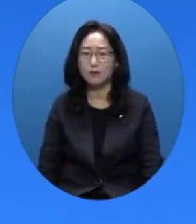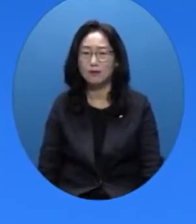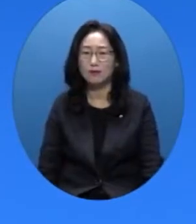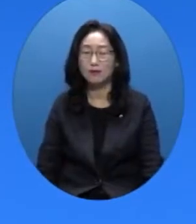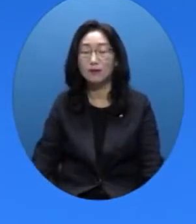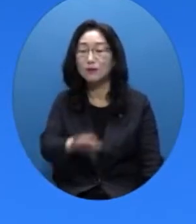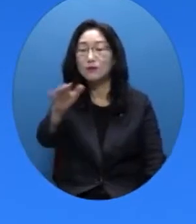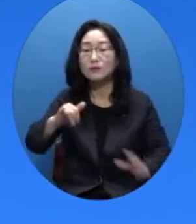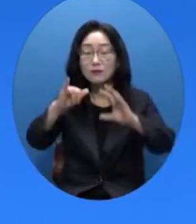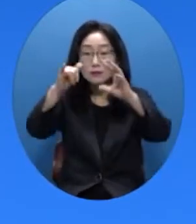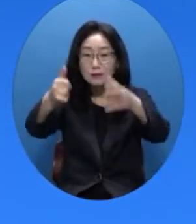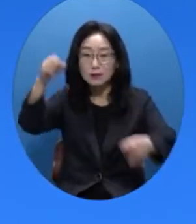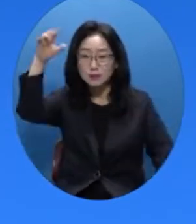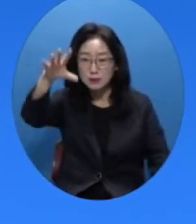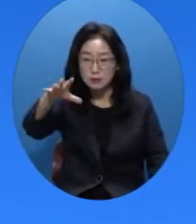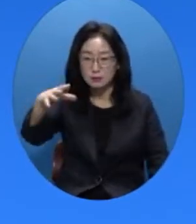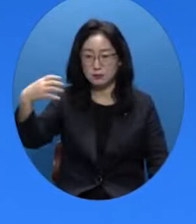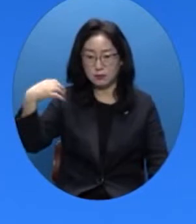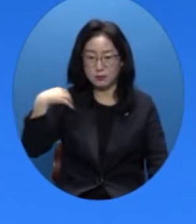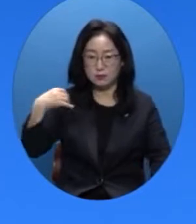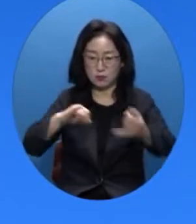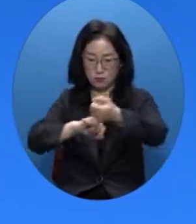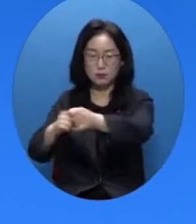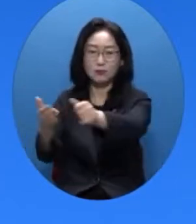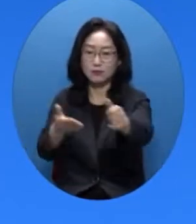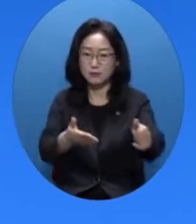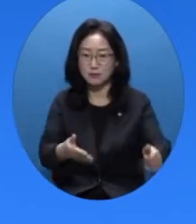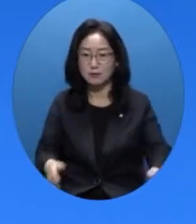우리가 이상한 밝히는 빛이 되어야 합니다